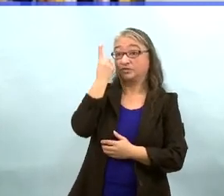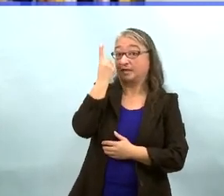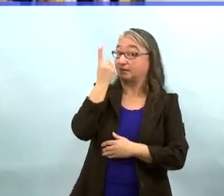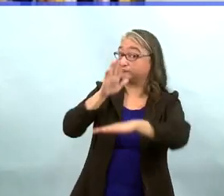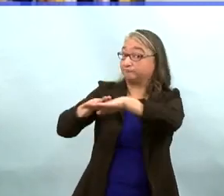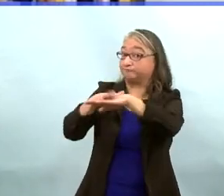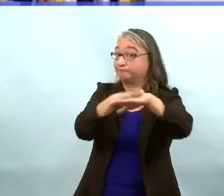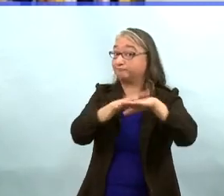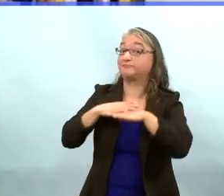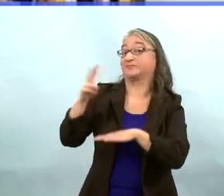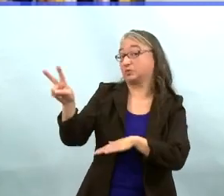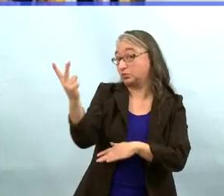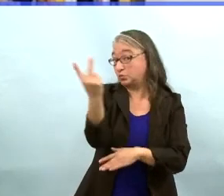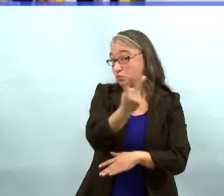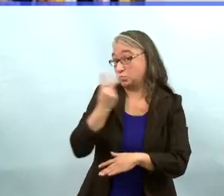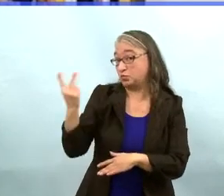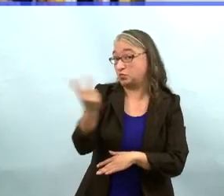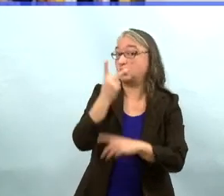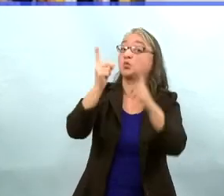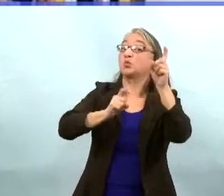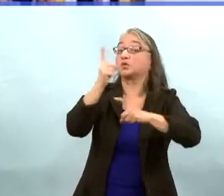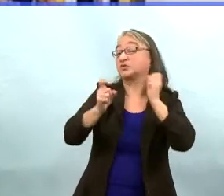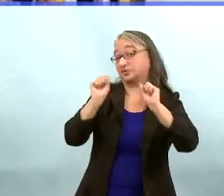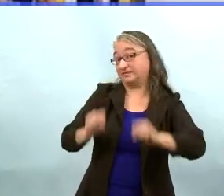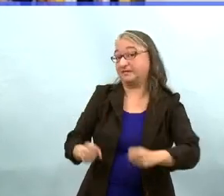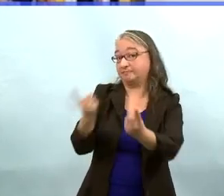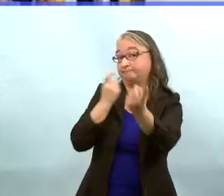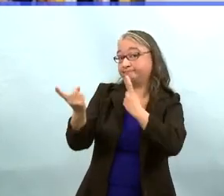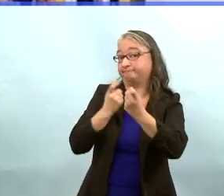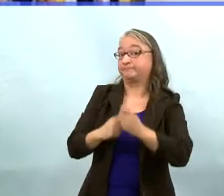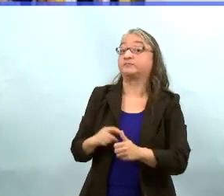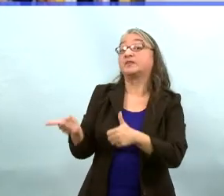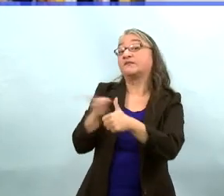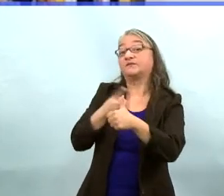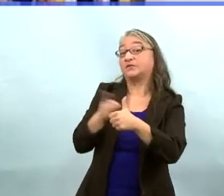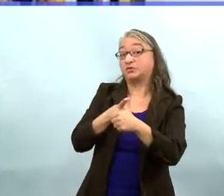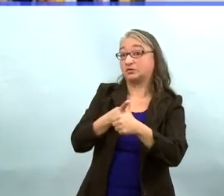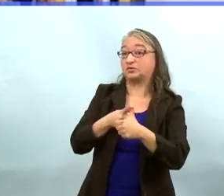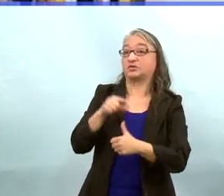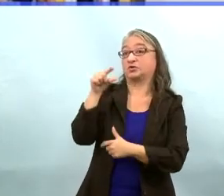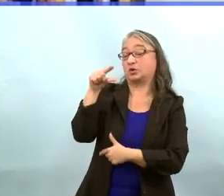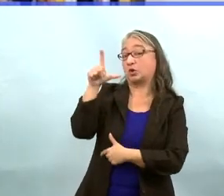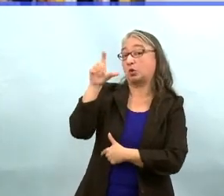suivi. Alors, tout d'abord, cet après-midi de Global, Abigail.